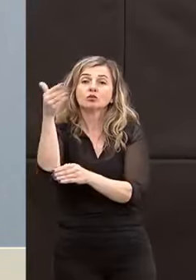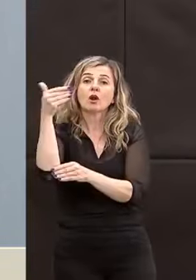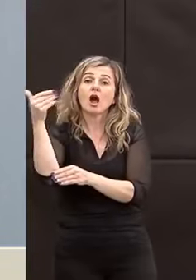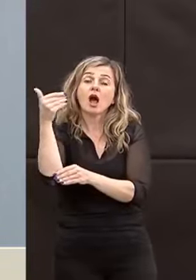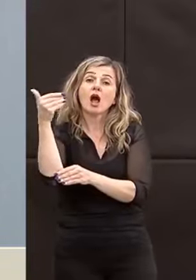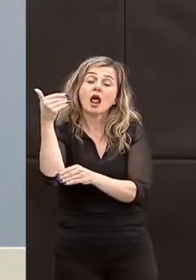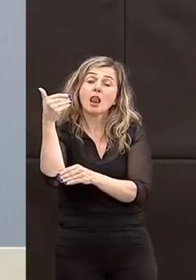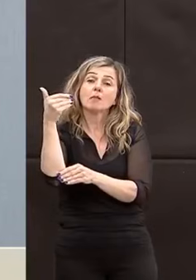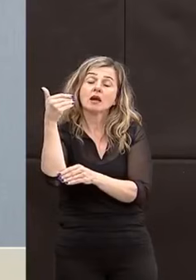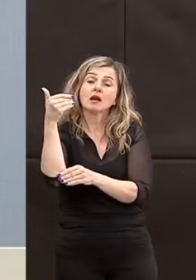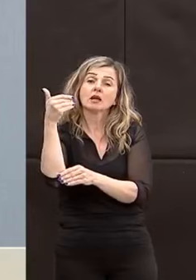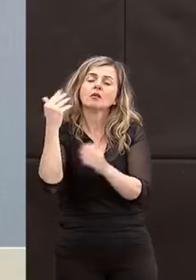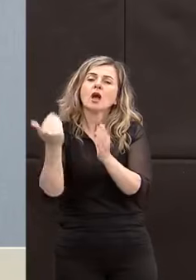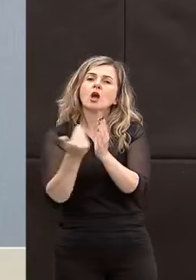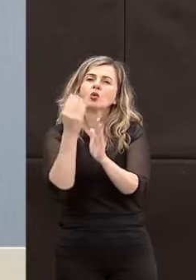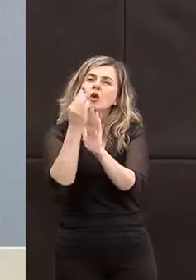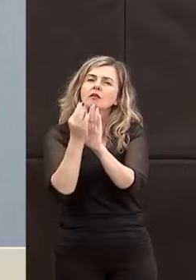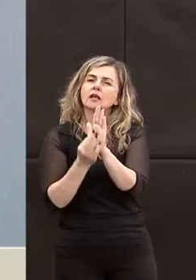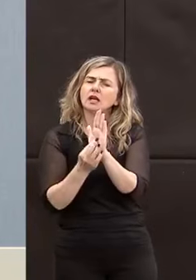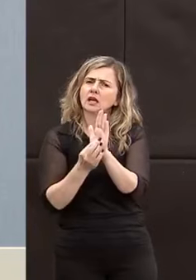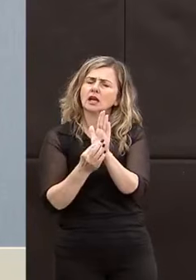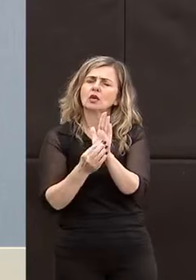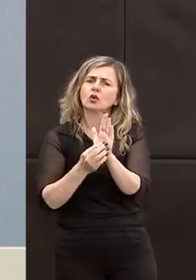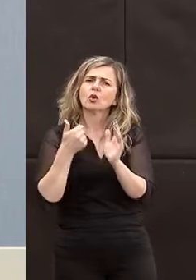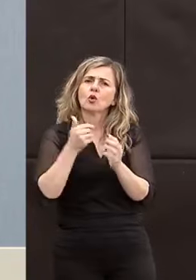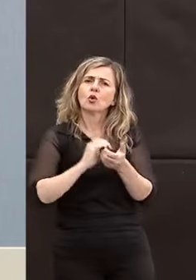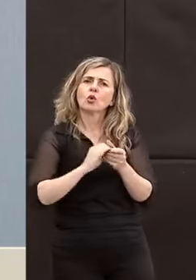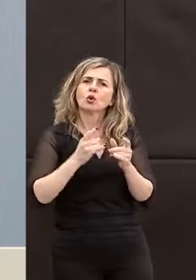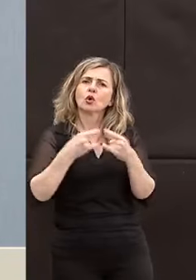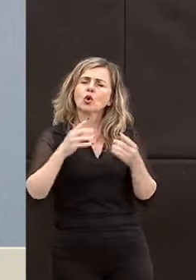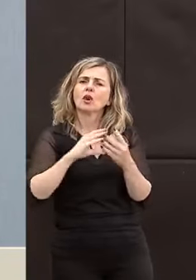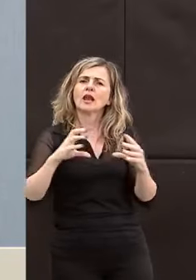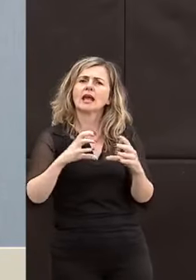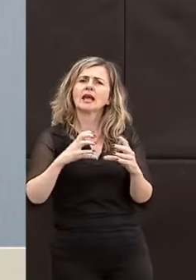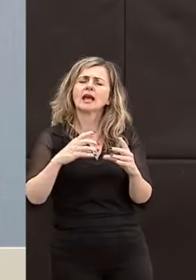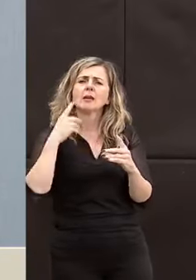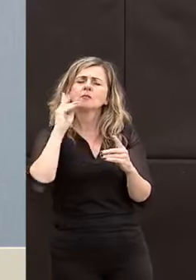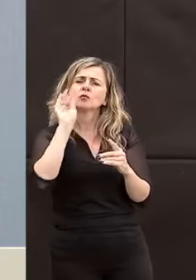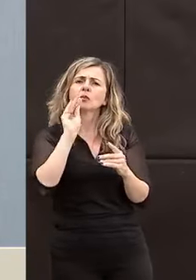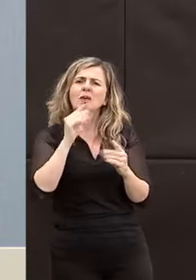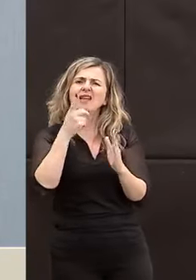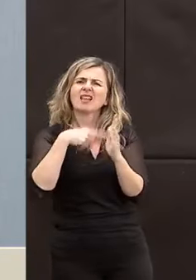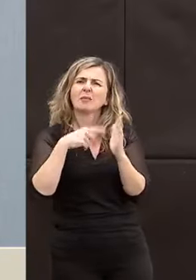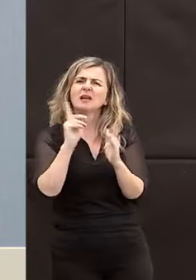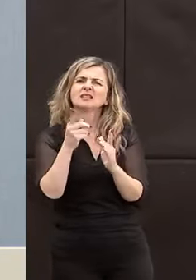le nuove regole ci chiede un collega per quale mese è prevista